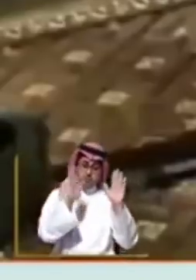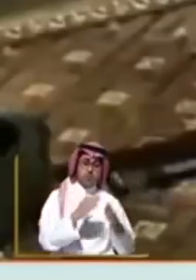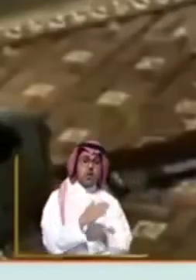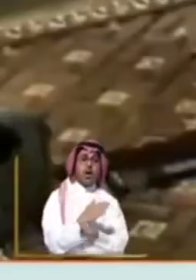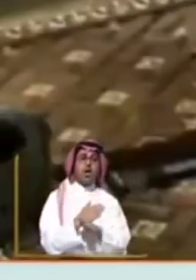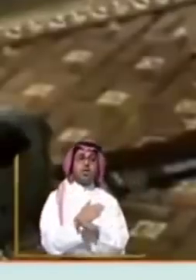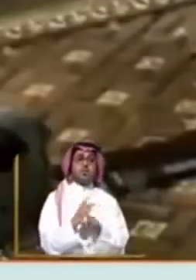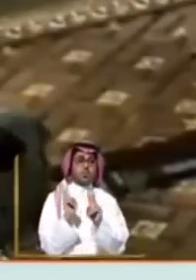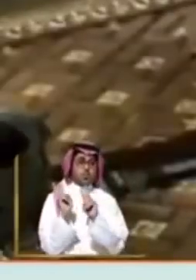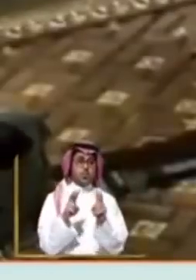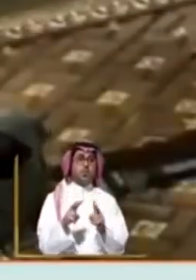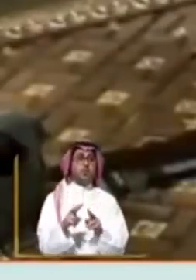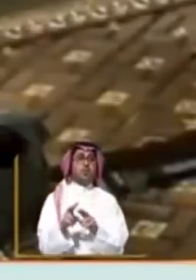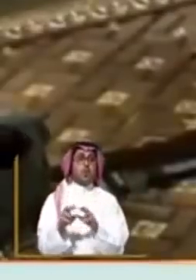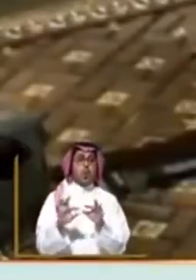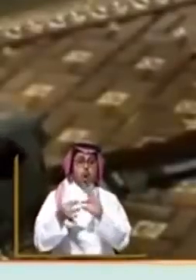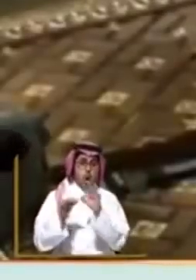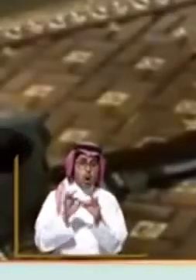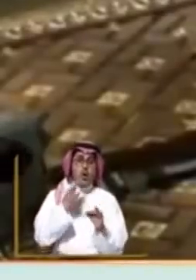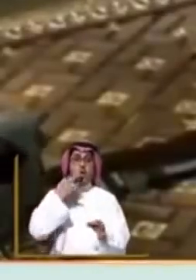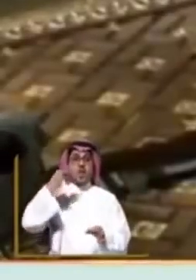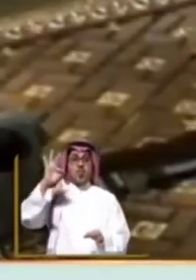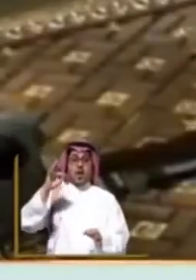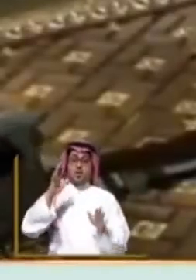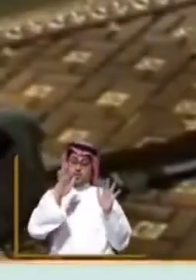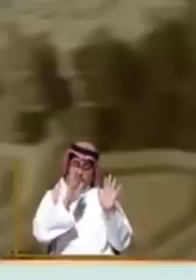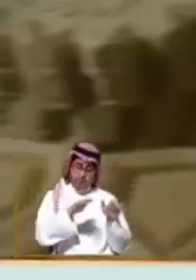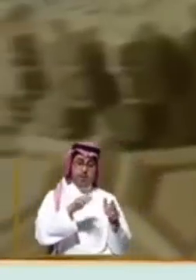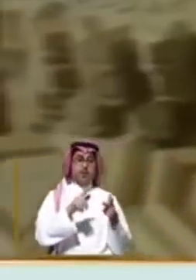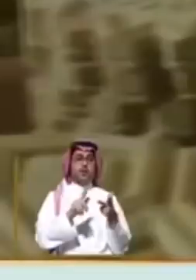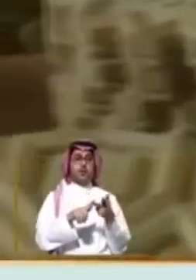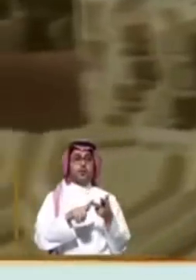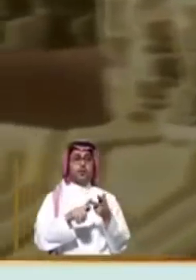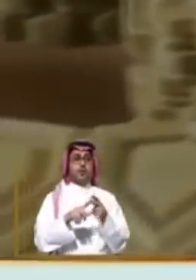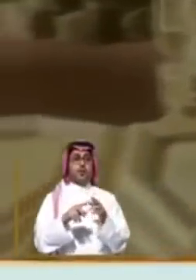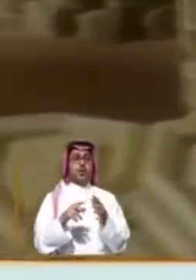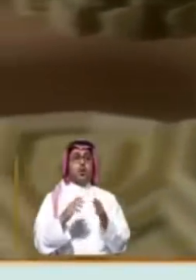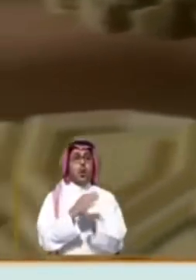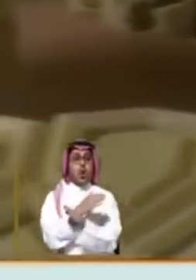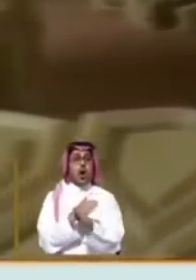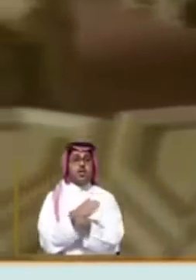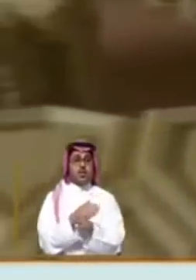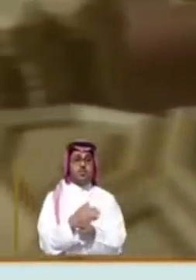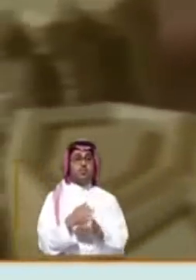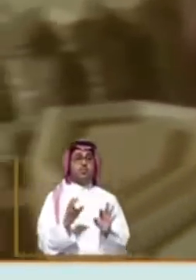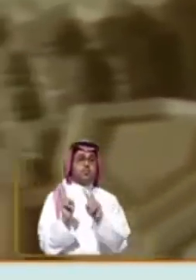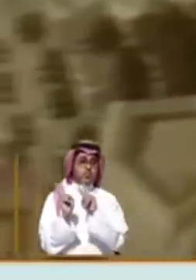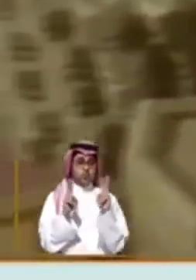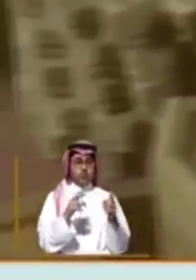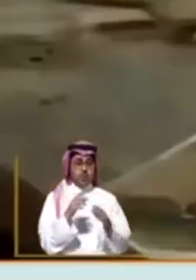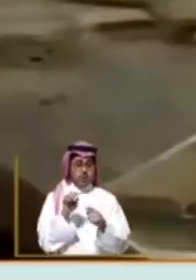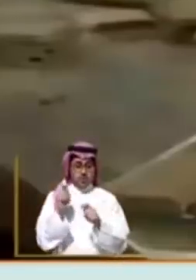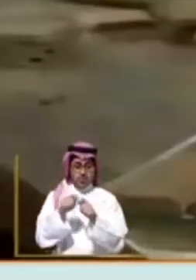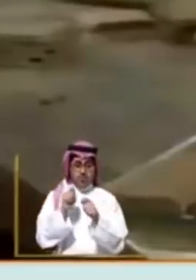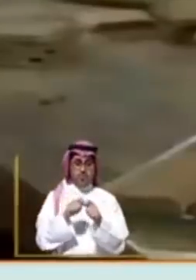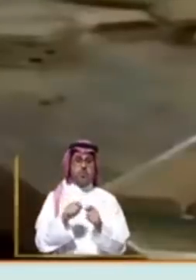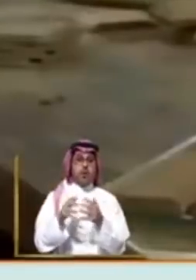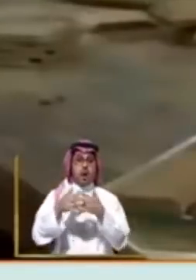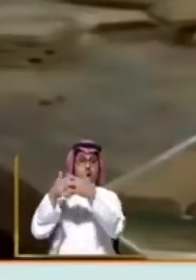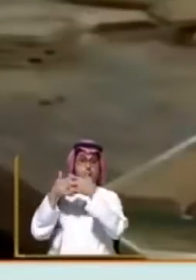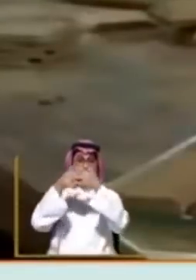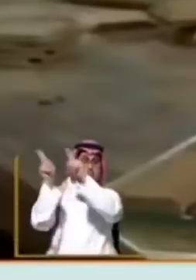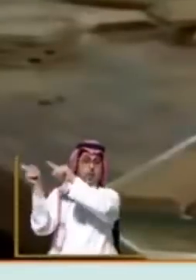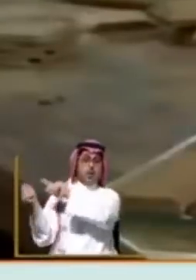الحصول على ما هو متوافر منه في أنحاء من العالم، وجفف آليا بالمملكة المتحدة، ثم شحن